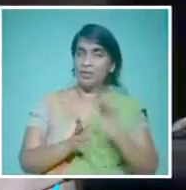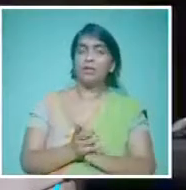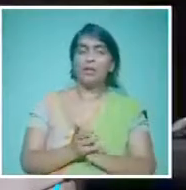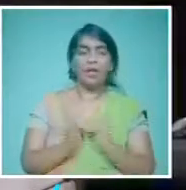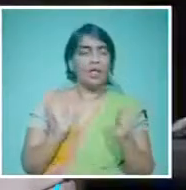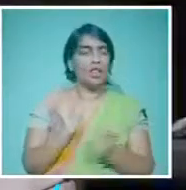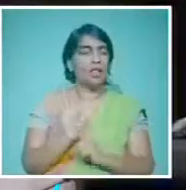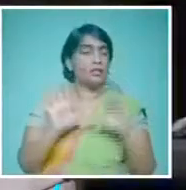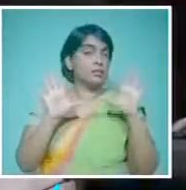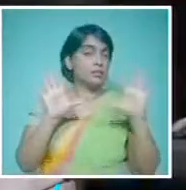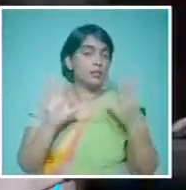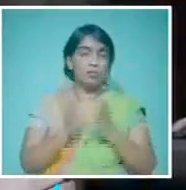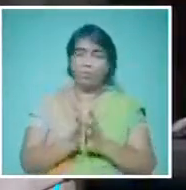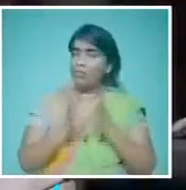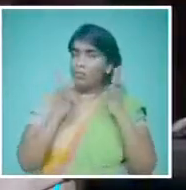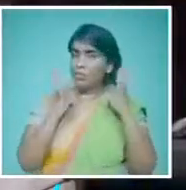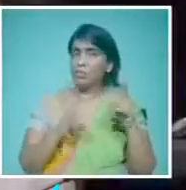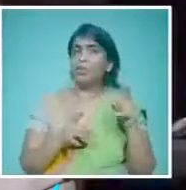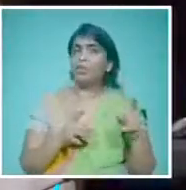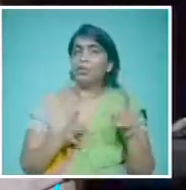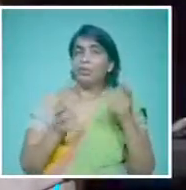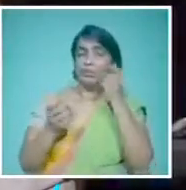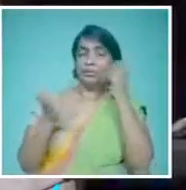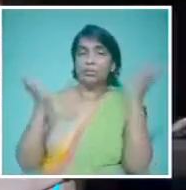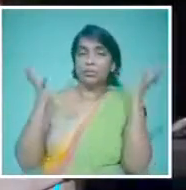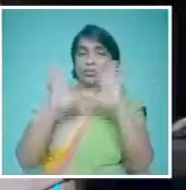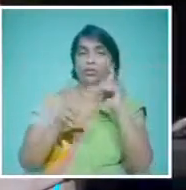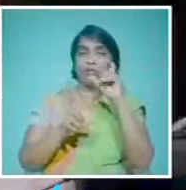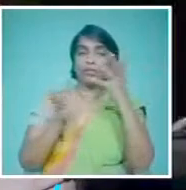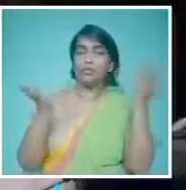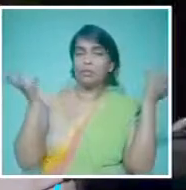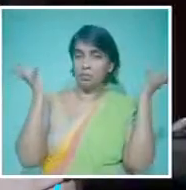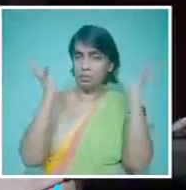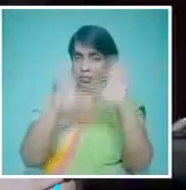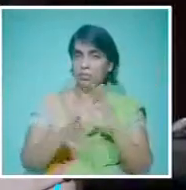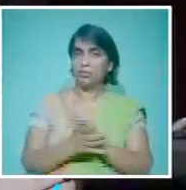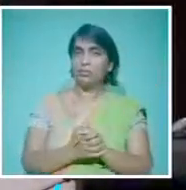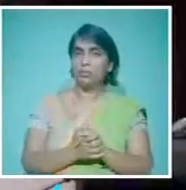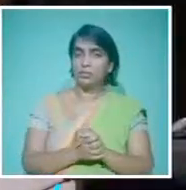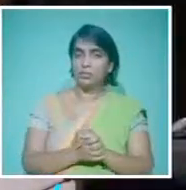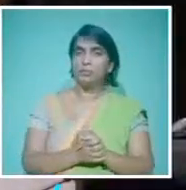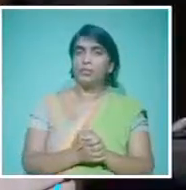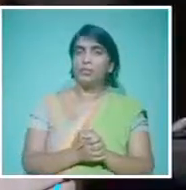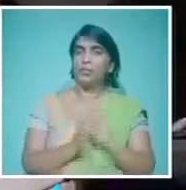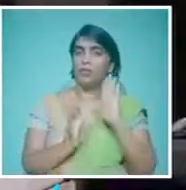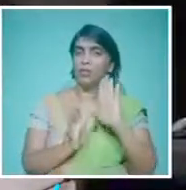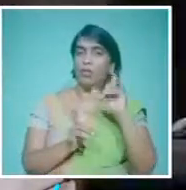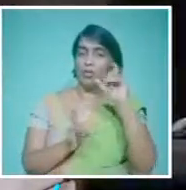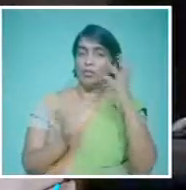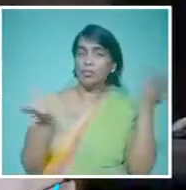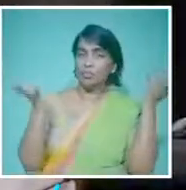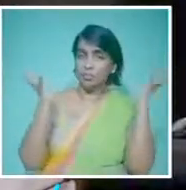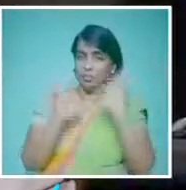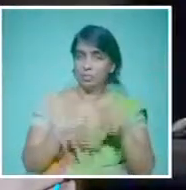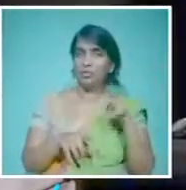ලක්ෂ 10කට වැඩිය සෙනගක් අපි කොළඹට ගෙනාවා හැබැයි කොළඹට